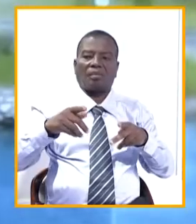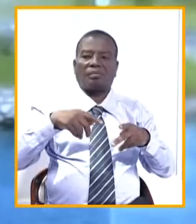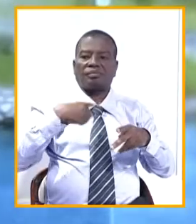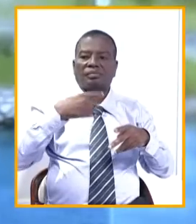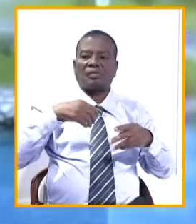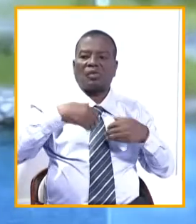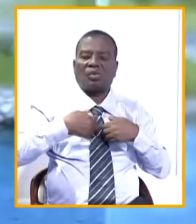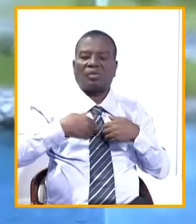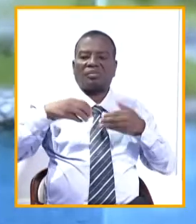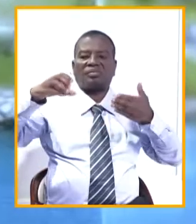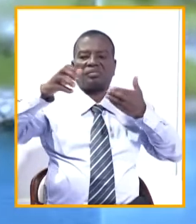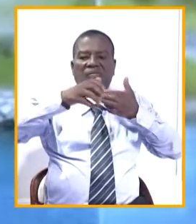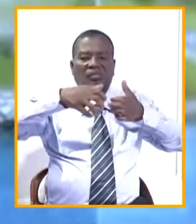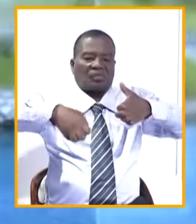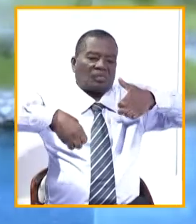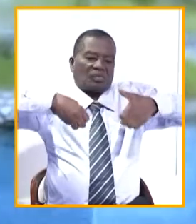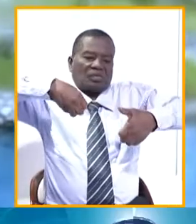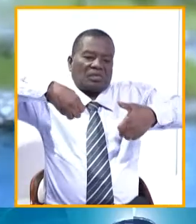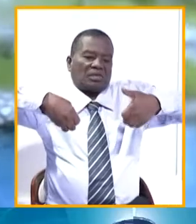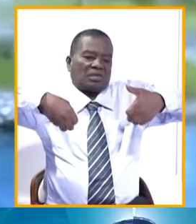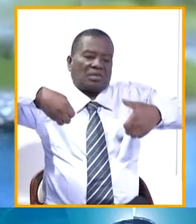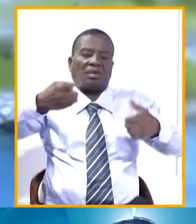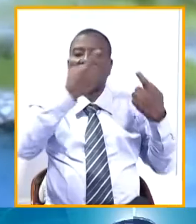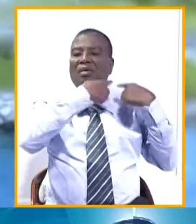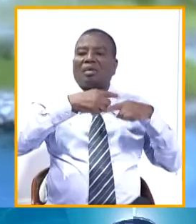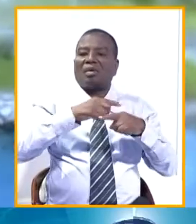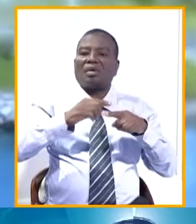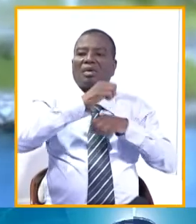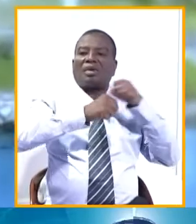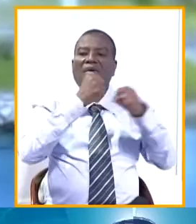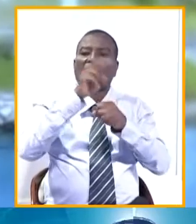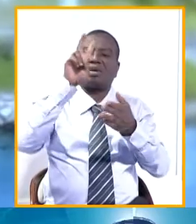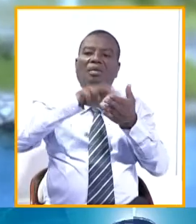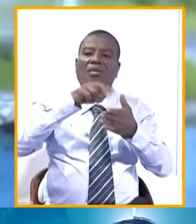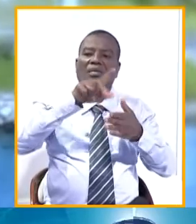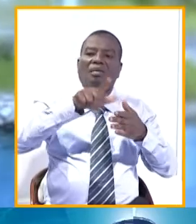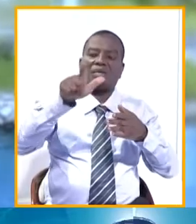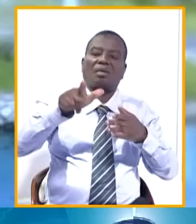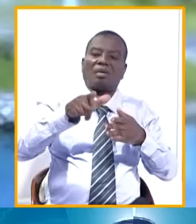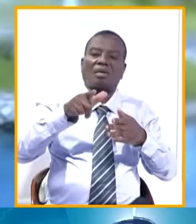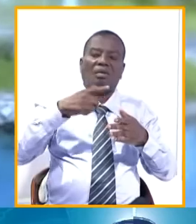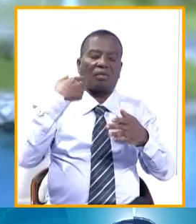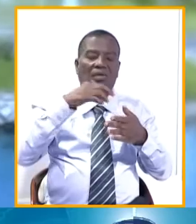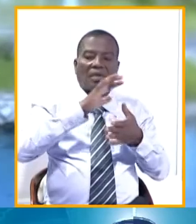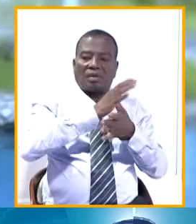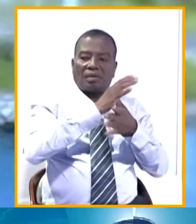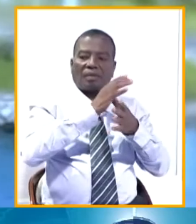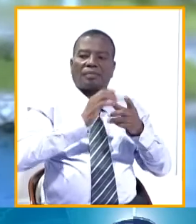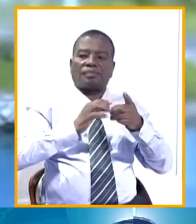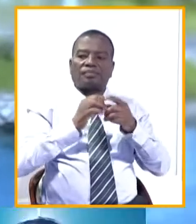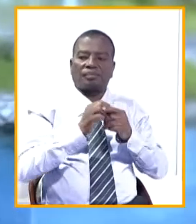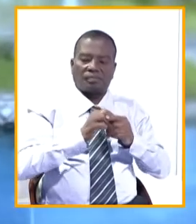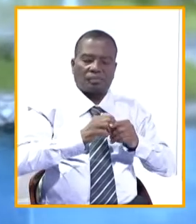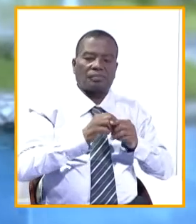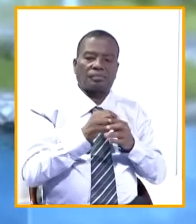avait enregistré 22 cas de lèpre au cours de l'année 2021-2022. Les explications de Michel